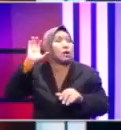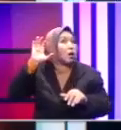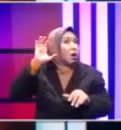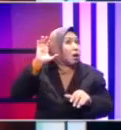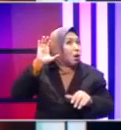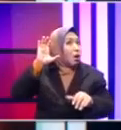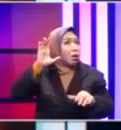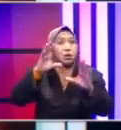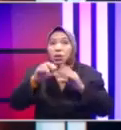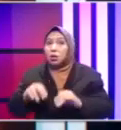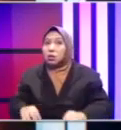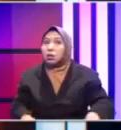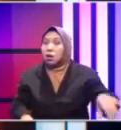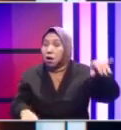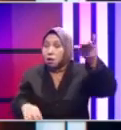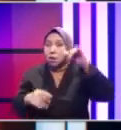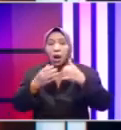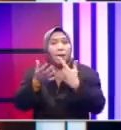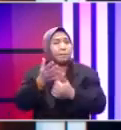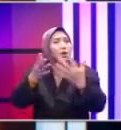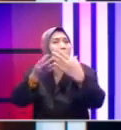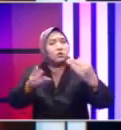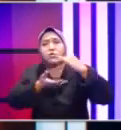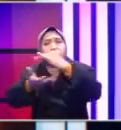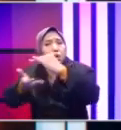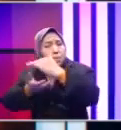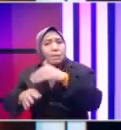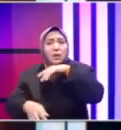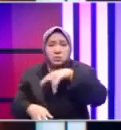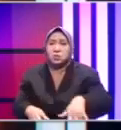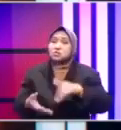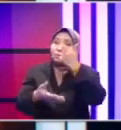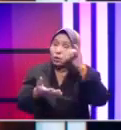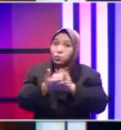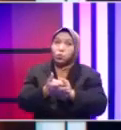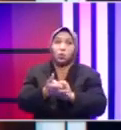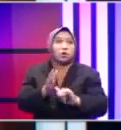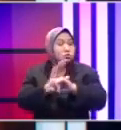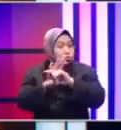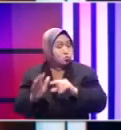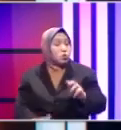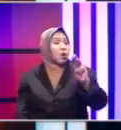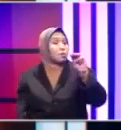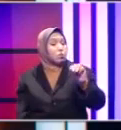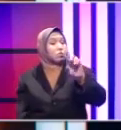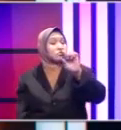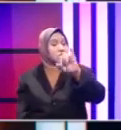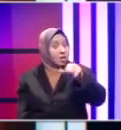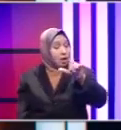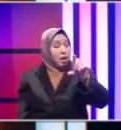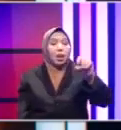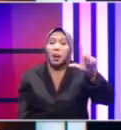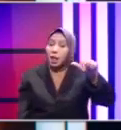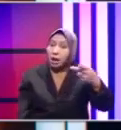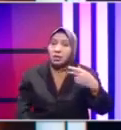butiran atau yang disebabkan oleh saudara sebagai itu para ulama menjelaskan bahwa surah almujadalah ini surah almujadalah